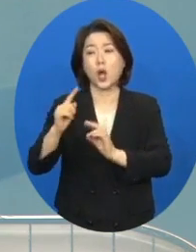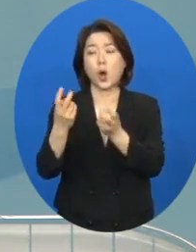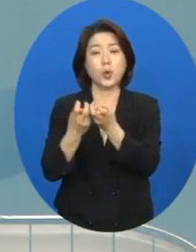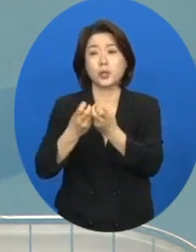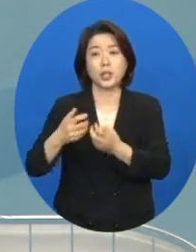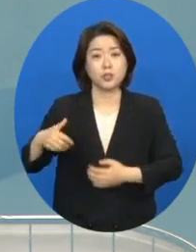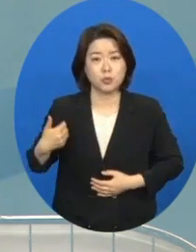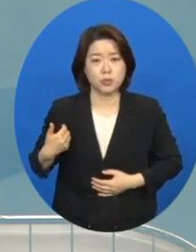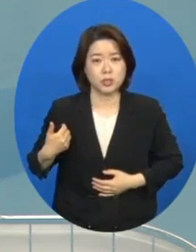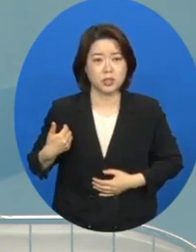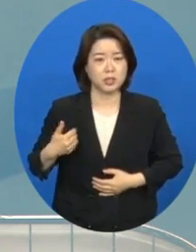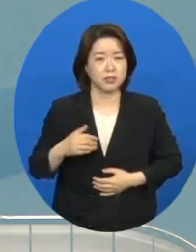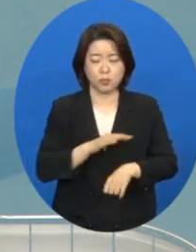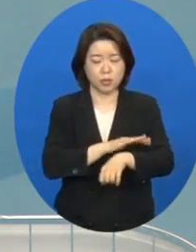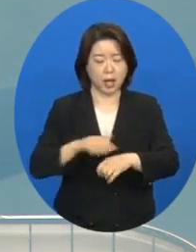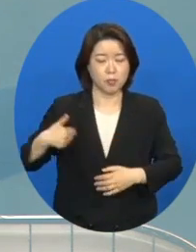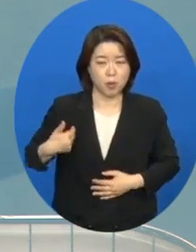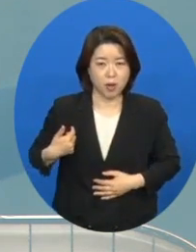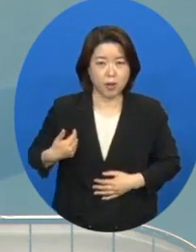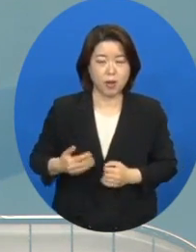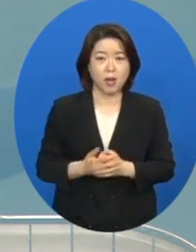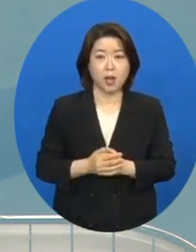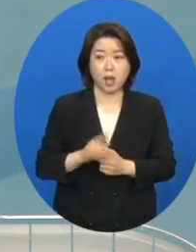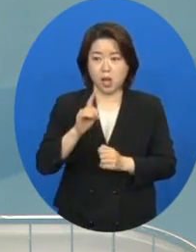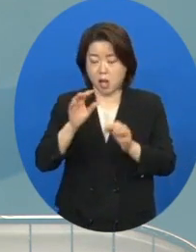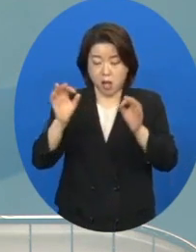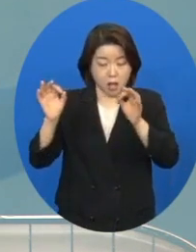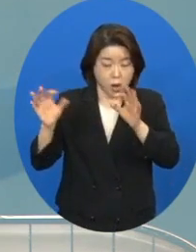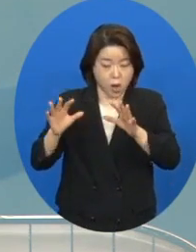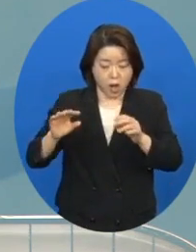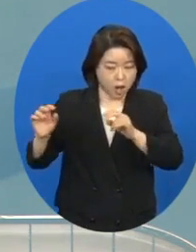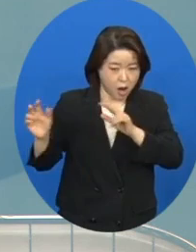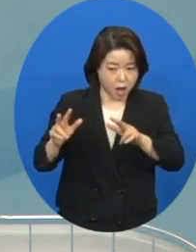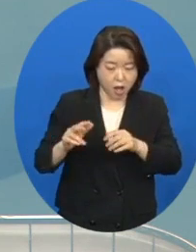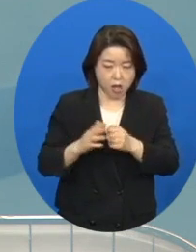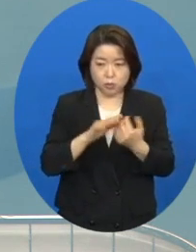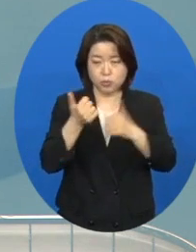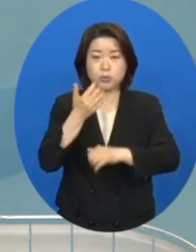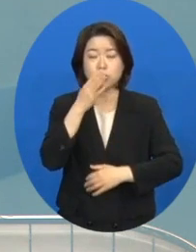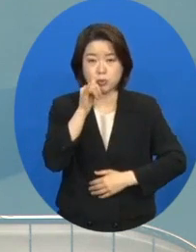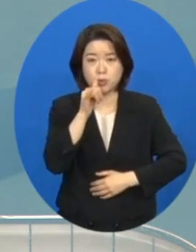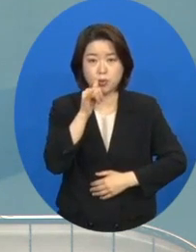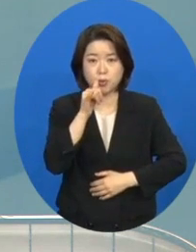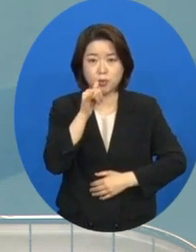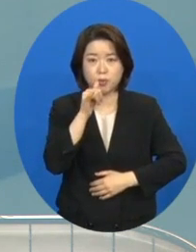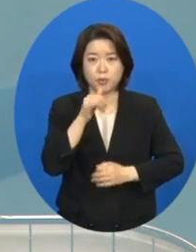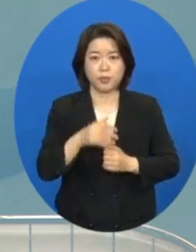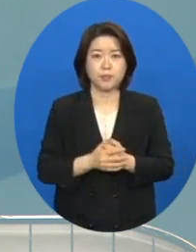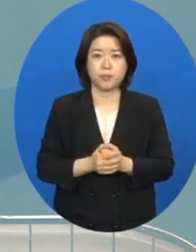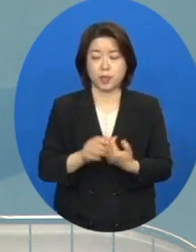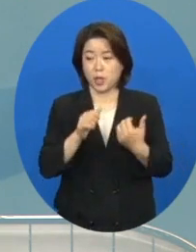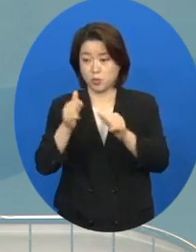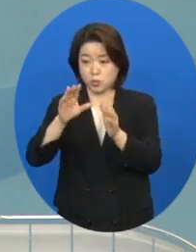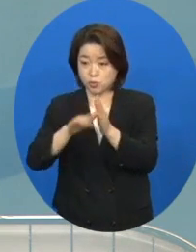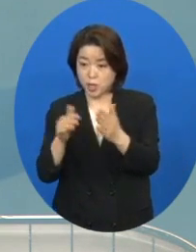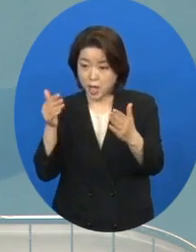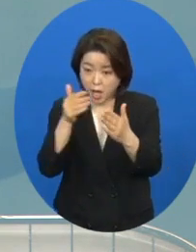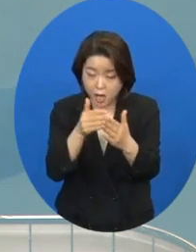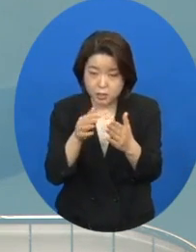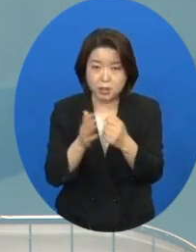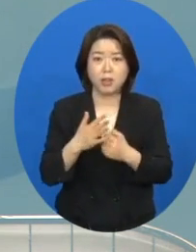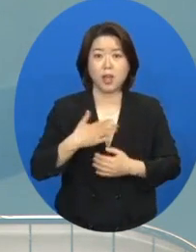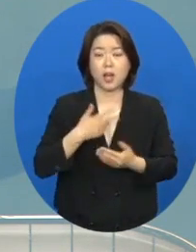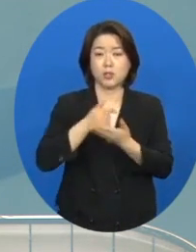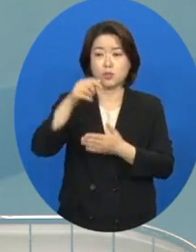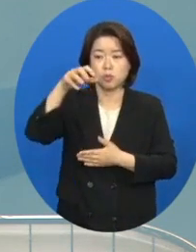죽을지는 우리는 전혀 모릅니다. 한순간에 갑자기 죽을 수도 있는 거예요. 죽는 때 가서 내가 주님